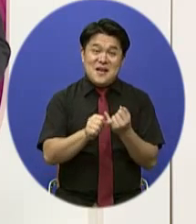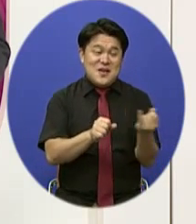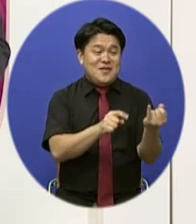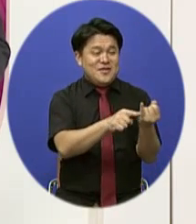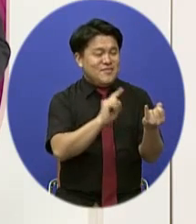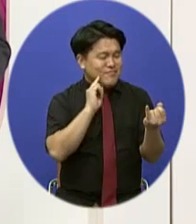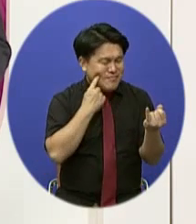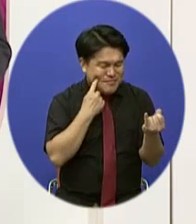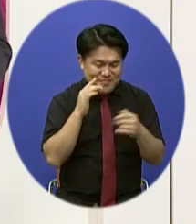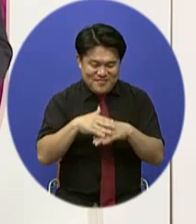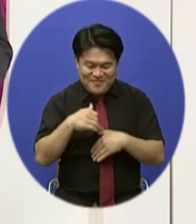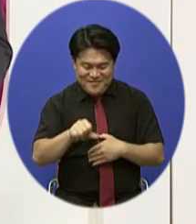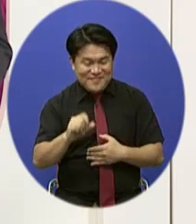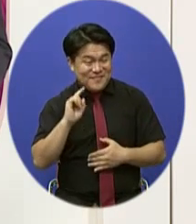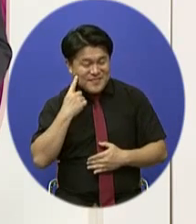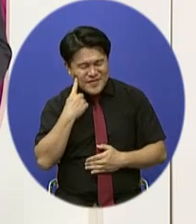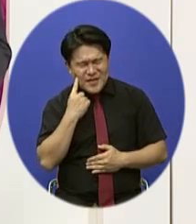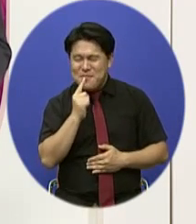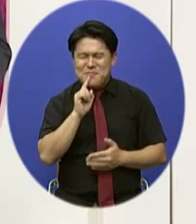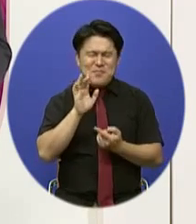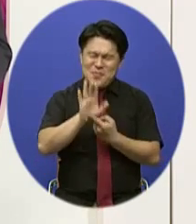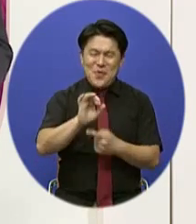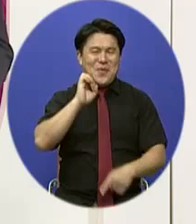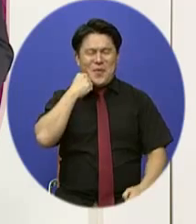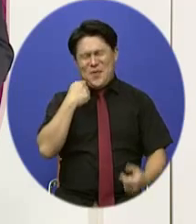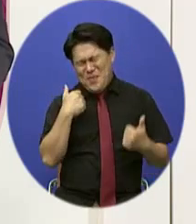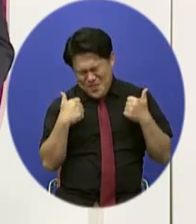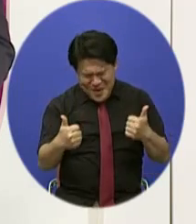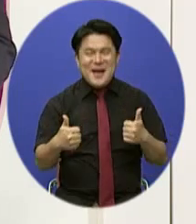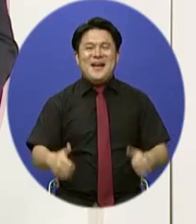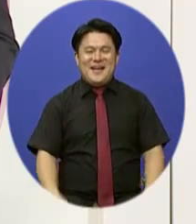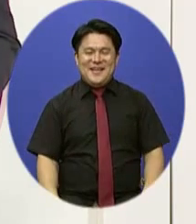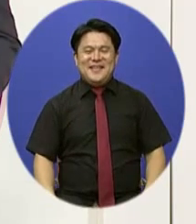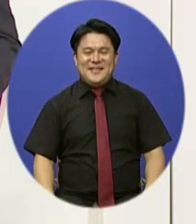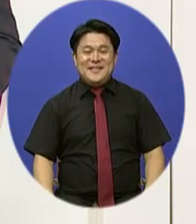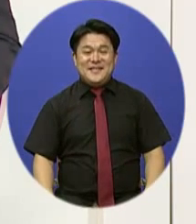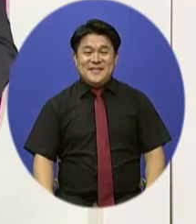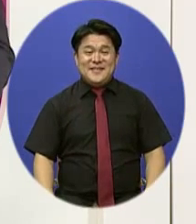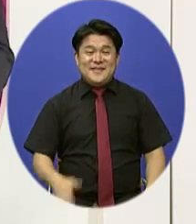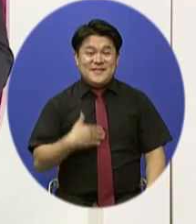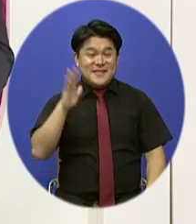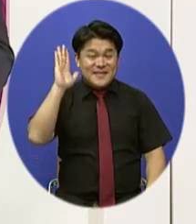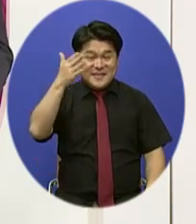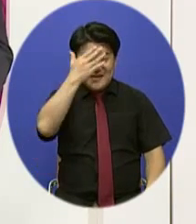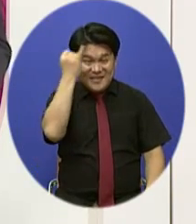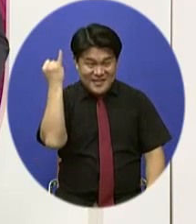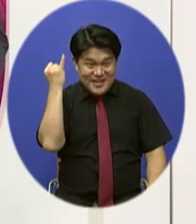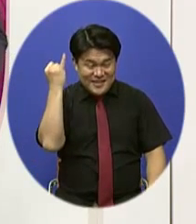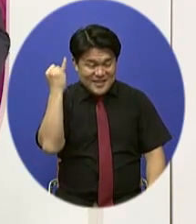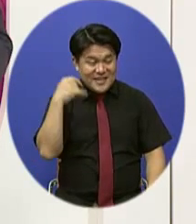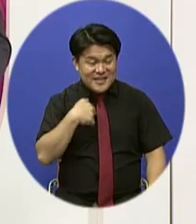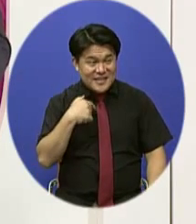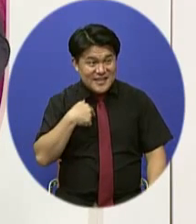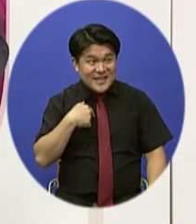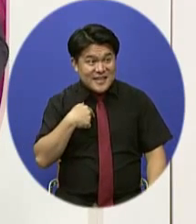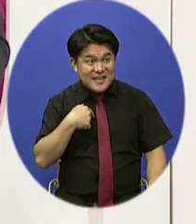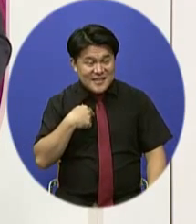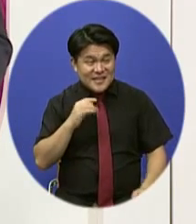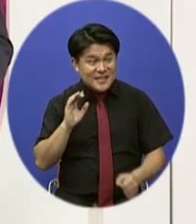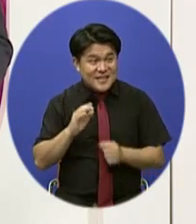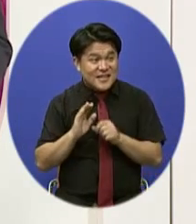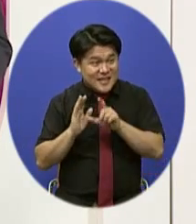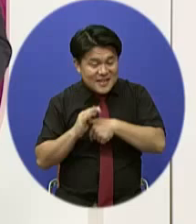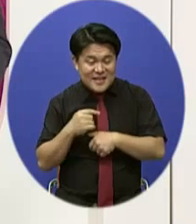이쁘고 손주도 이쁘고 네. 어떻게 말로 할 수가 없어요. 네, 제가 나중에 할머니 돼서 그건 알아볼게요. 우리 며느리인데